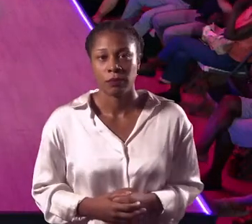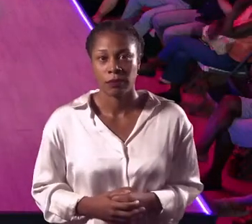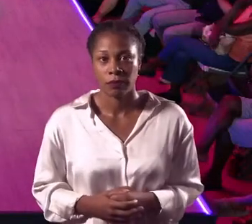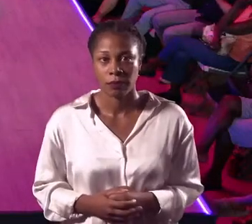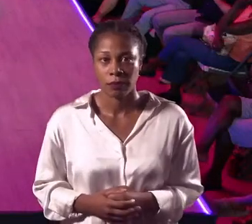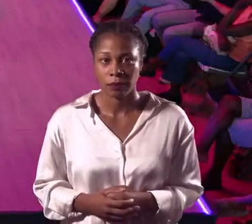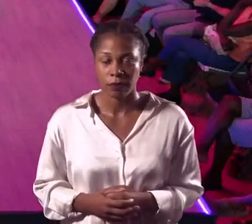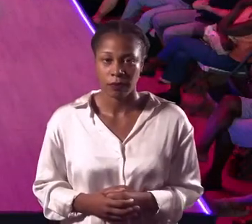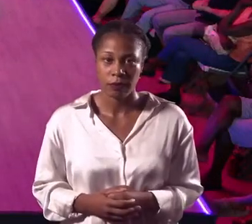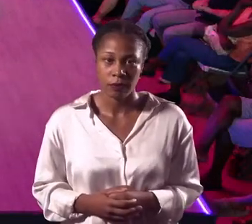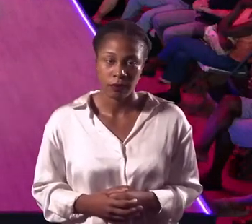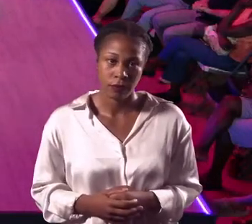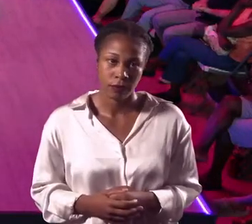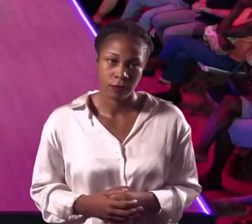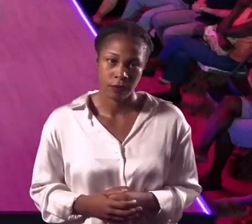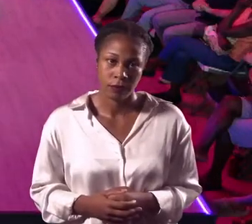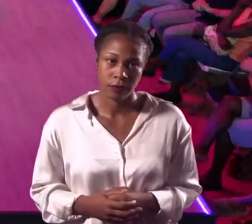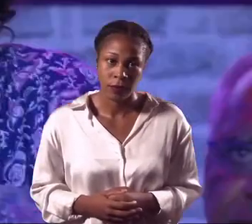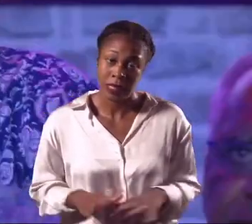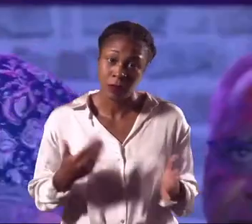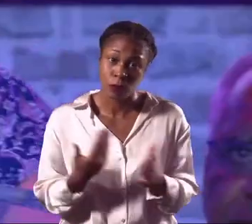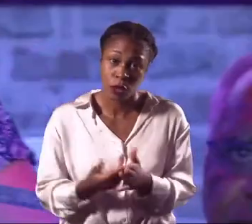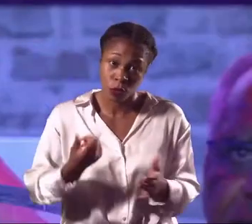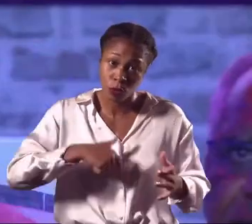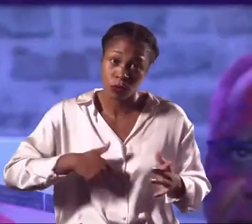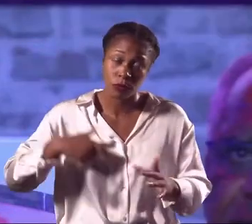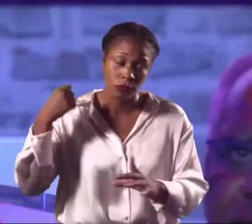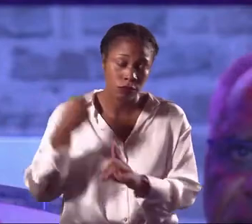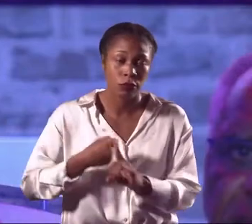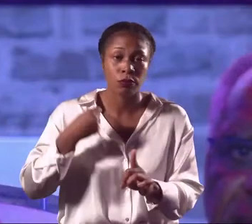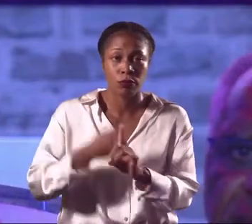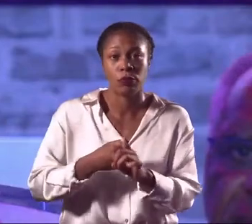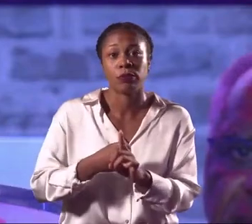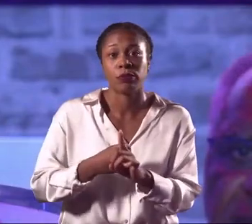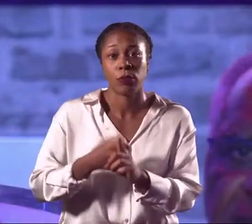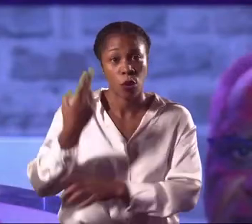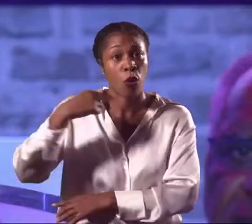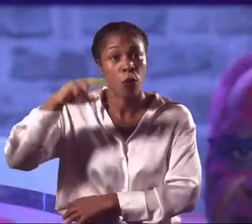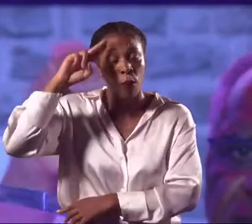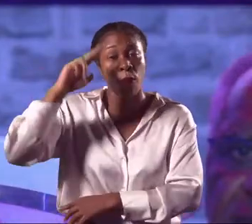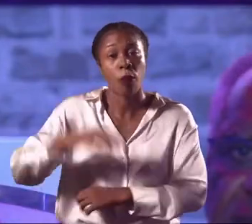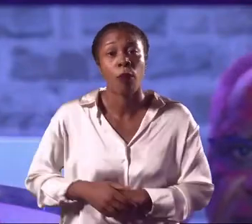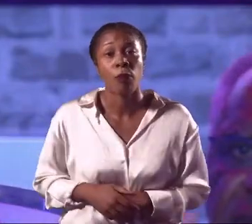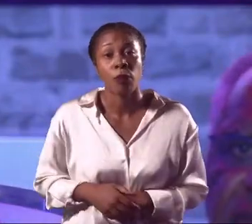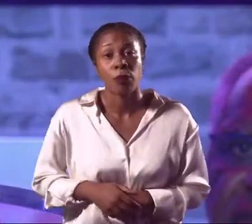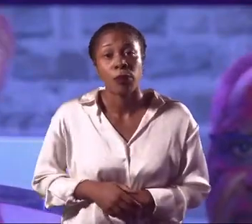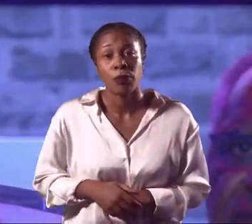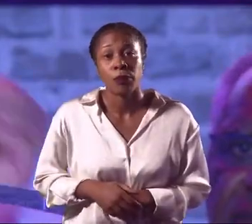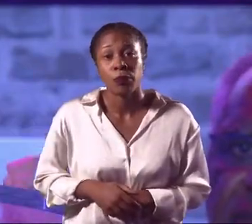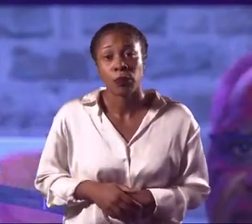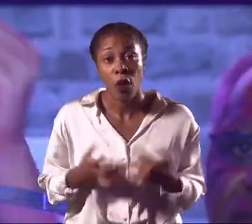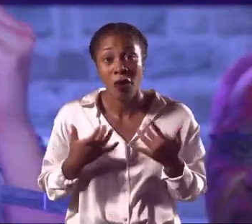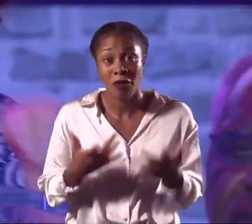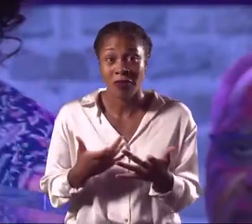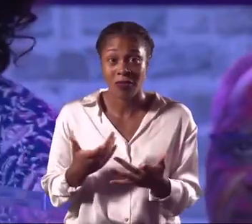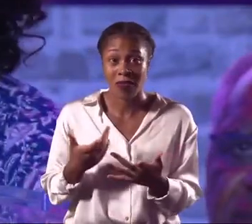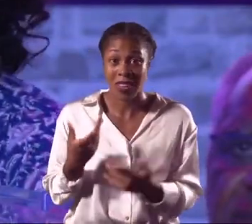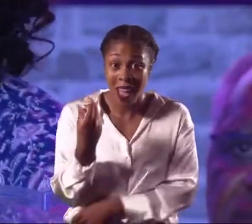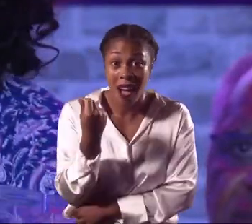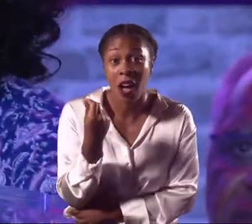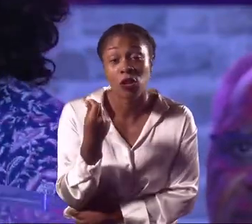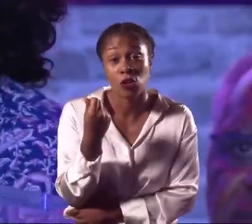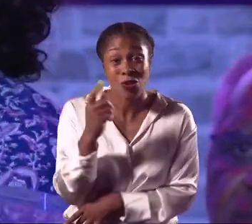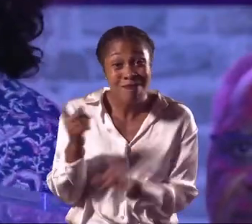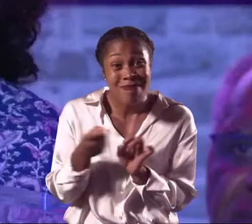C'est pourquoi nous nous battrons au niveau européen pour obtenir des fonds